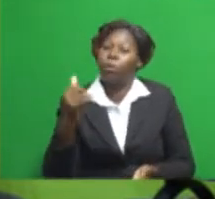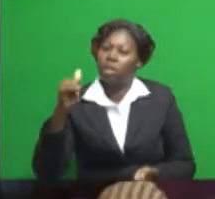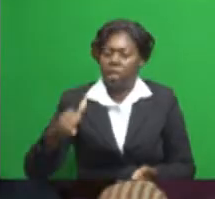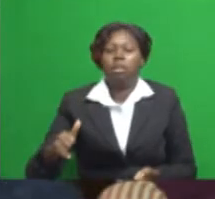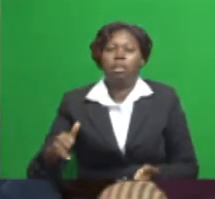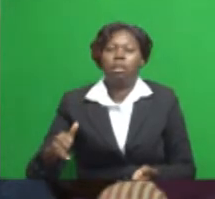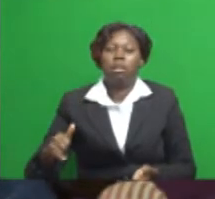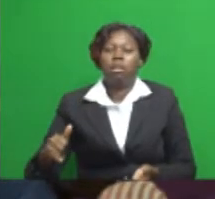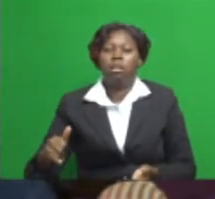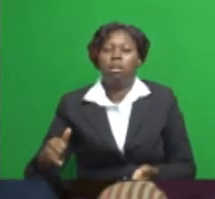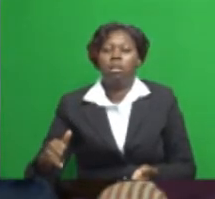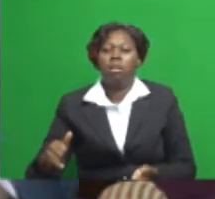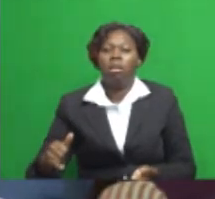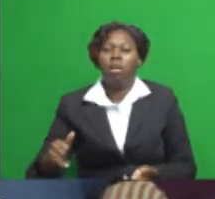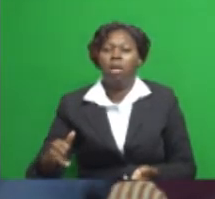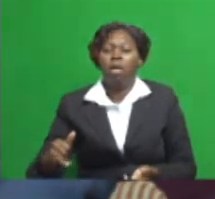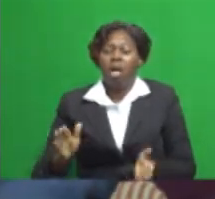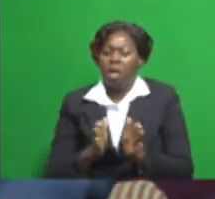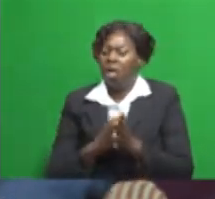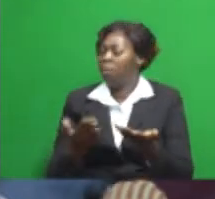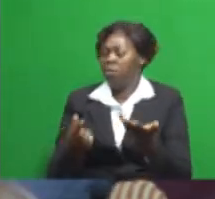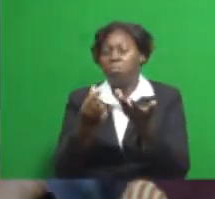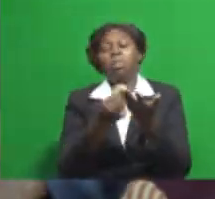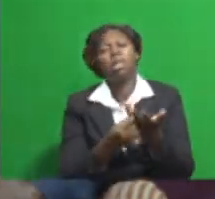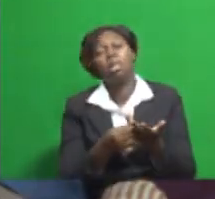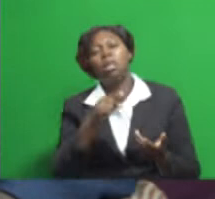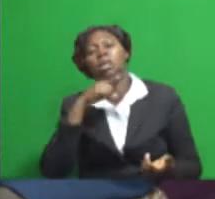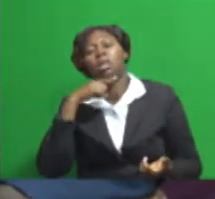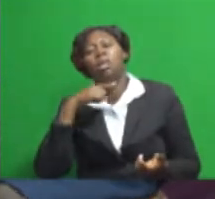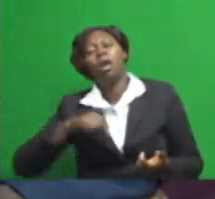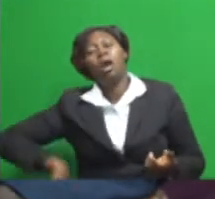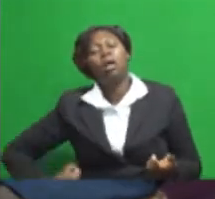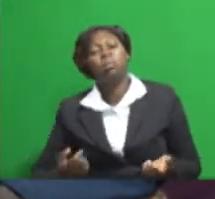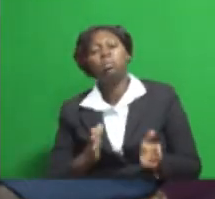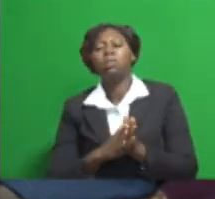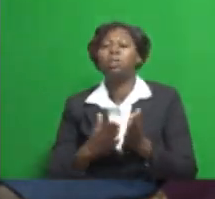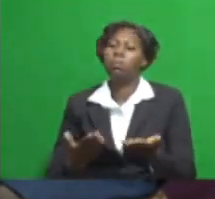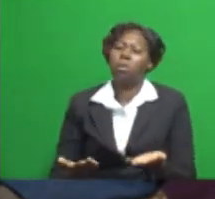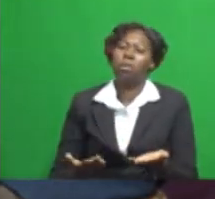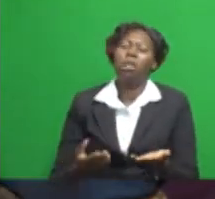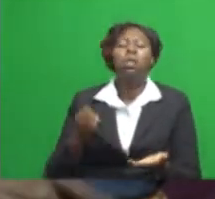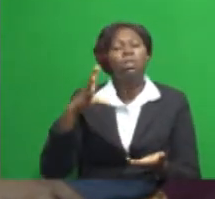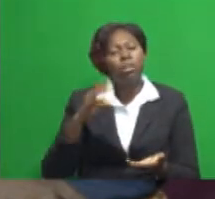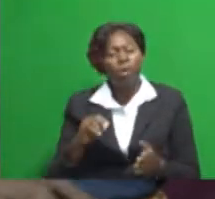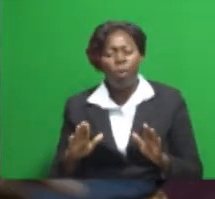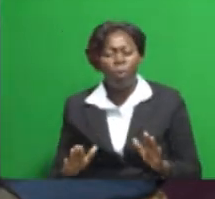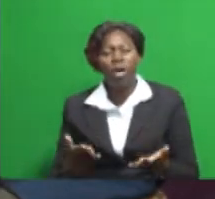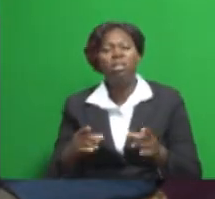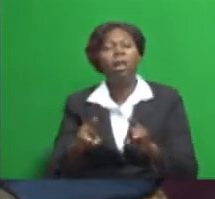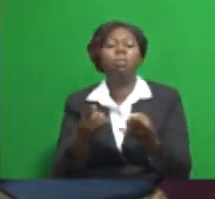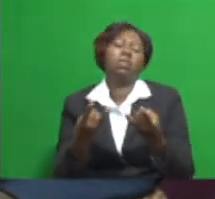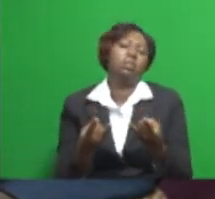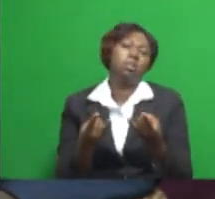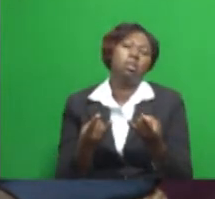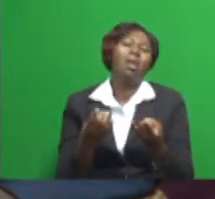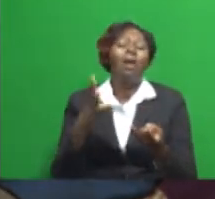Marika ane simba rekugona because unoziva paya anoti Jesu paanoti mukarambidza vana ava kundirumbidza matombo